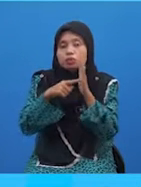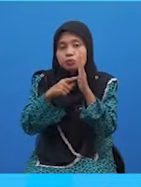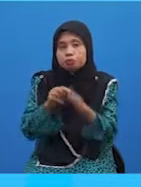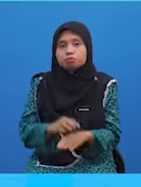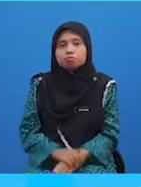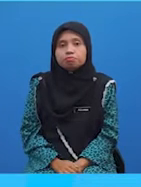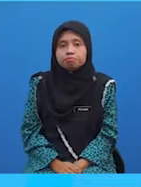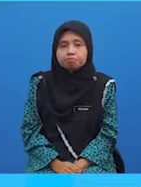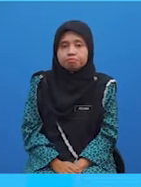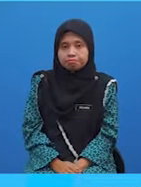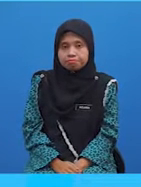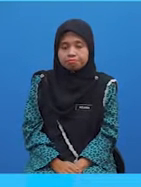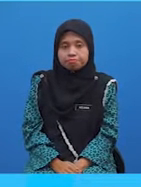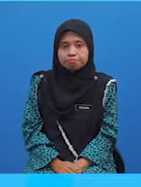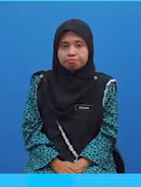dipaparkan.